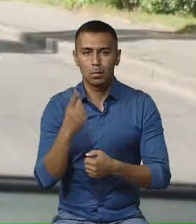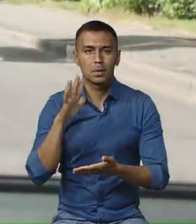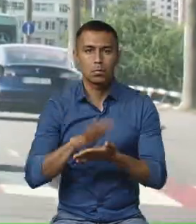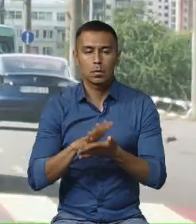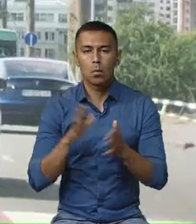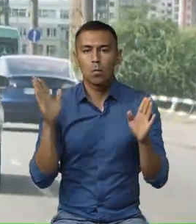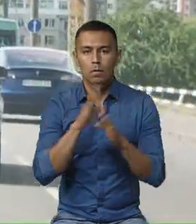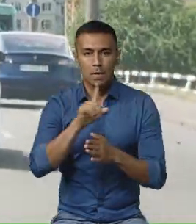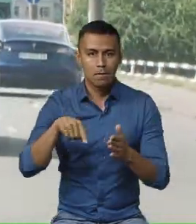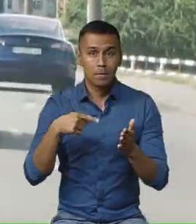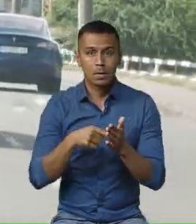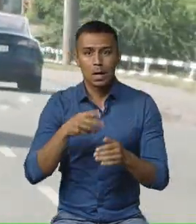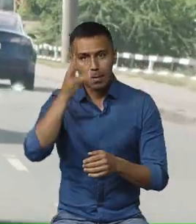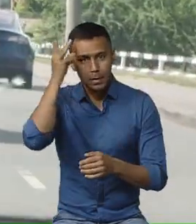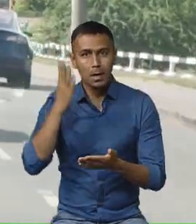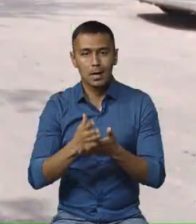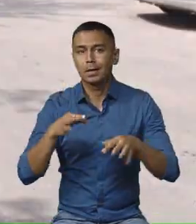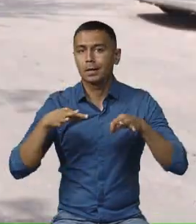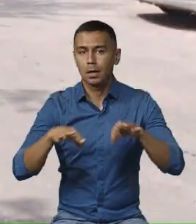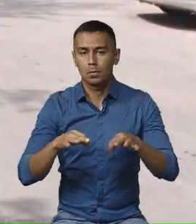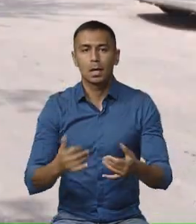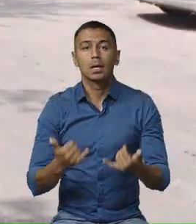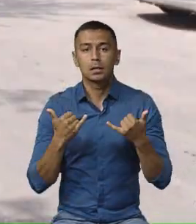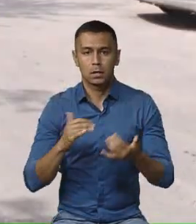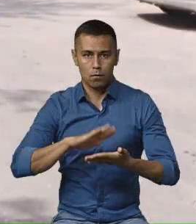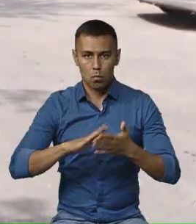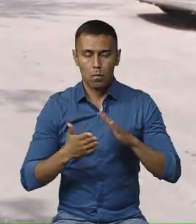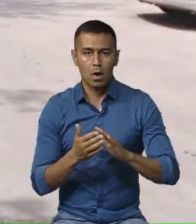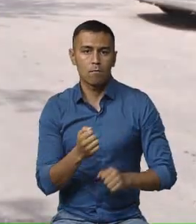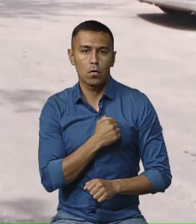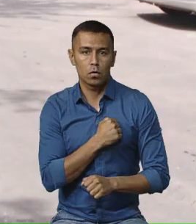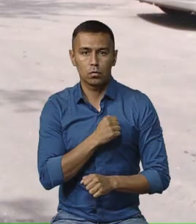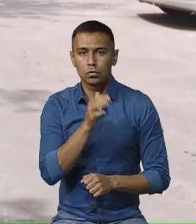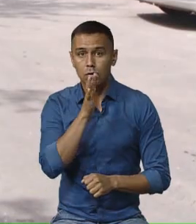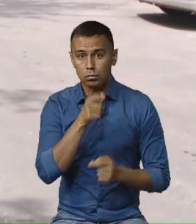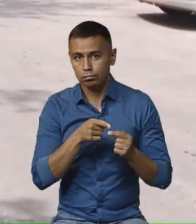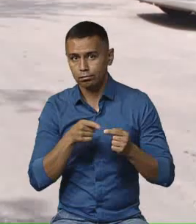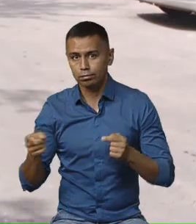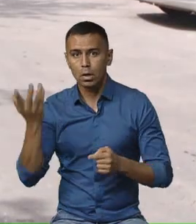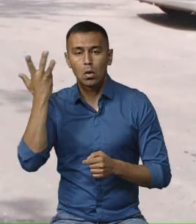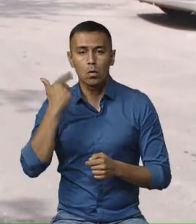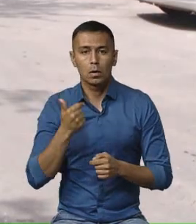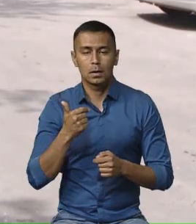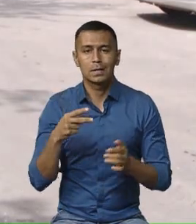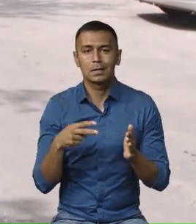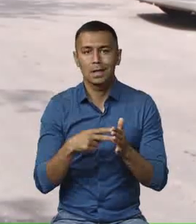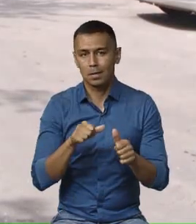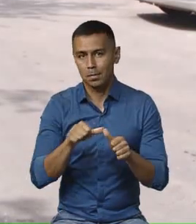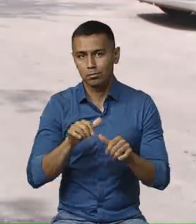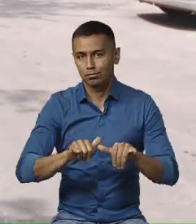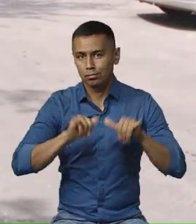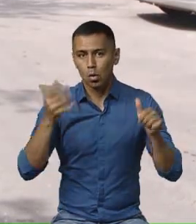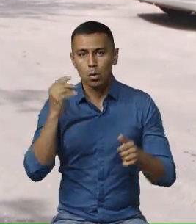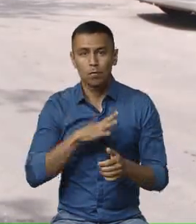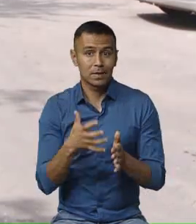забруднення повітря у Хмельницькому є транспорт. Зараз в умовах воєнного часу, коли ціни на пальне зросли, коли був